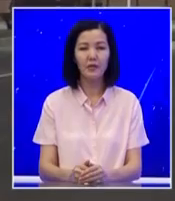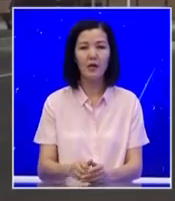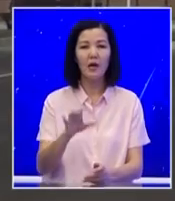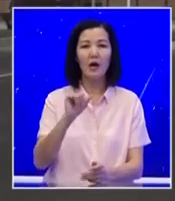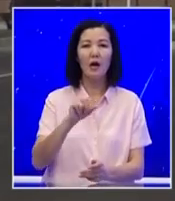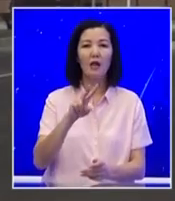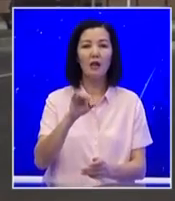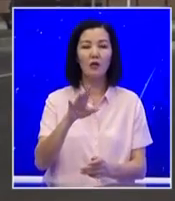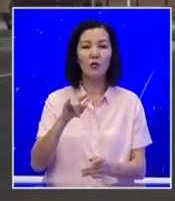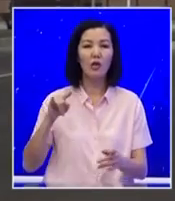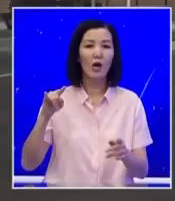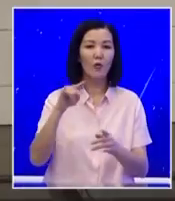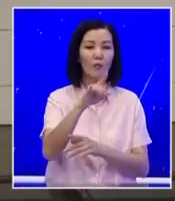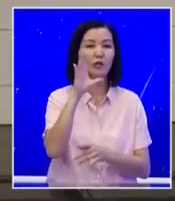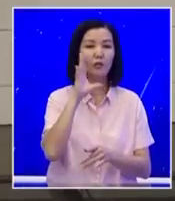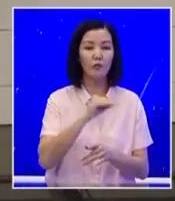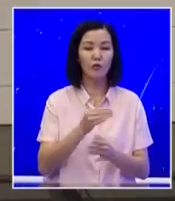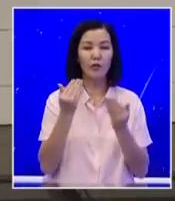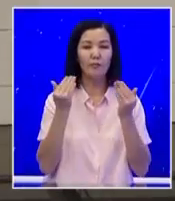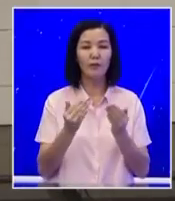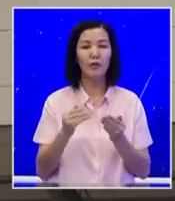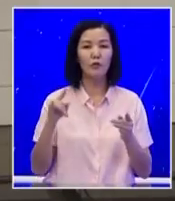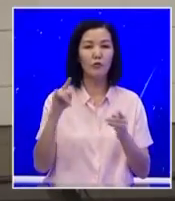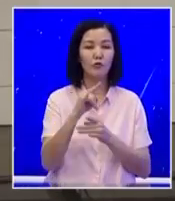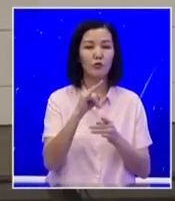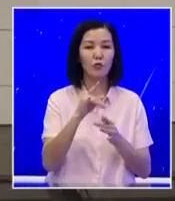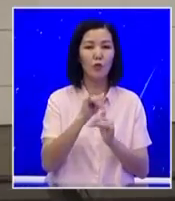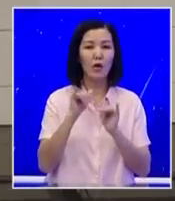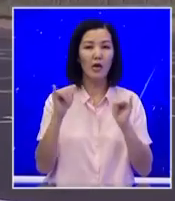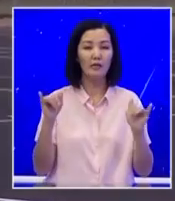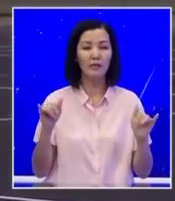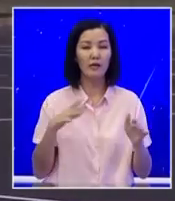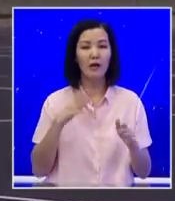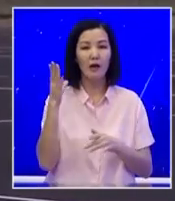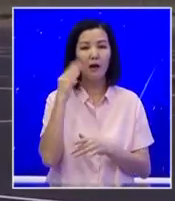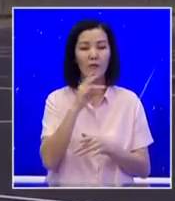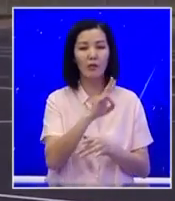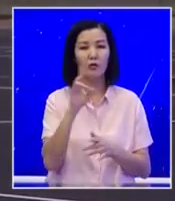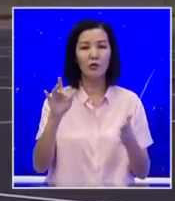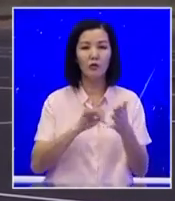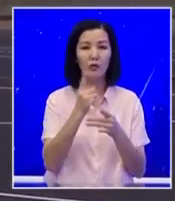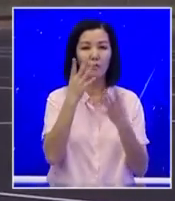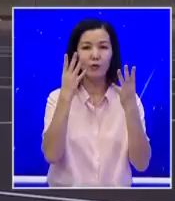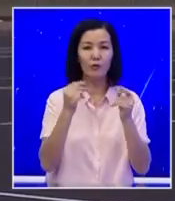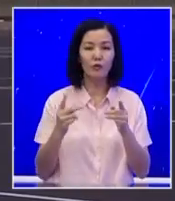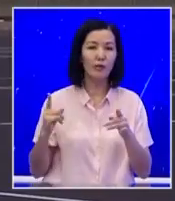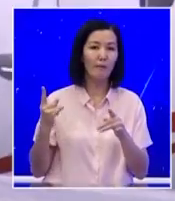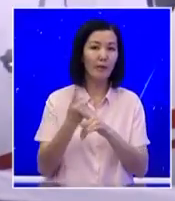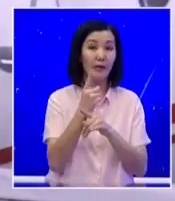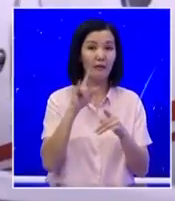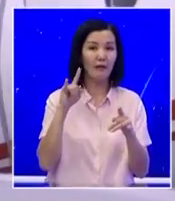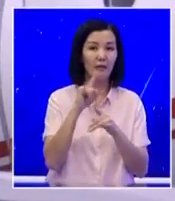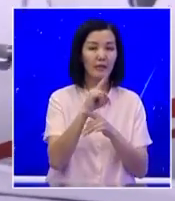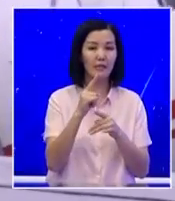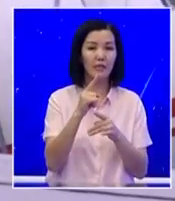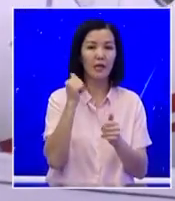Алакөлге әуеменде жол ашық, айдынды өлкеге биыл ұшу жиілігі артты. Әдетте Алматы Нұр-Сұлтаннан күніге бір реттік қатынау болса,